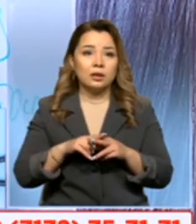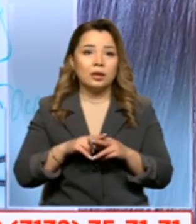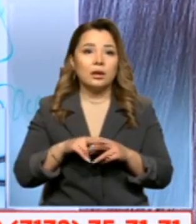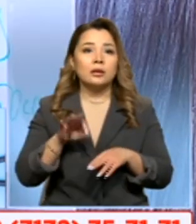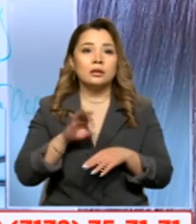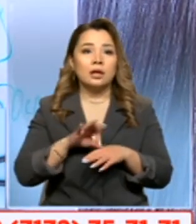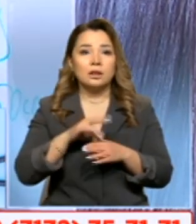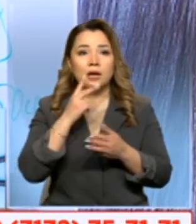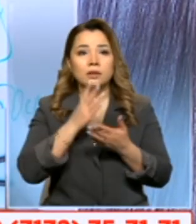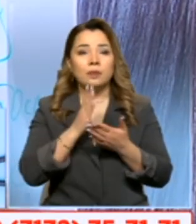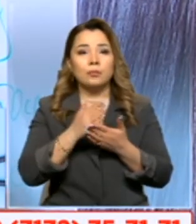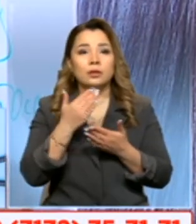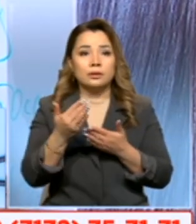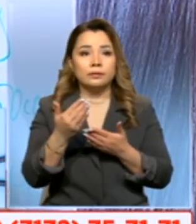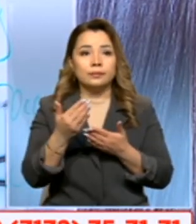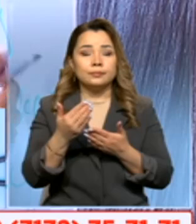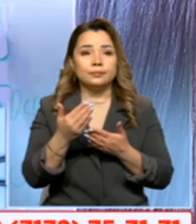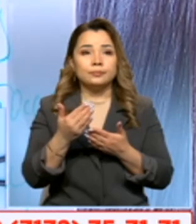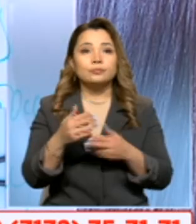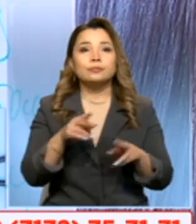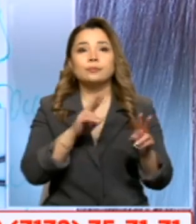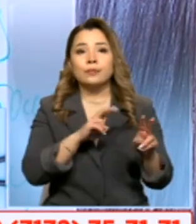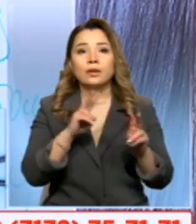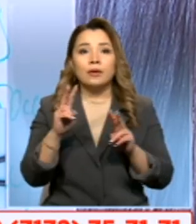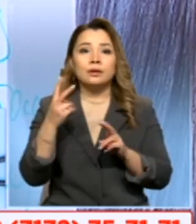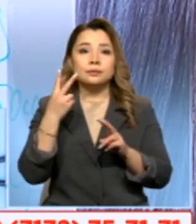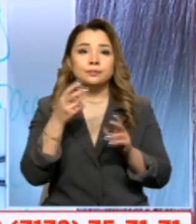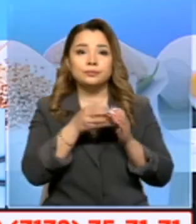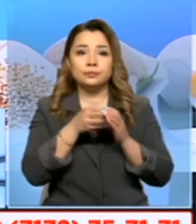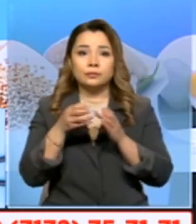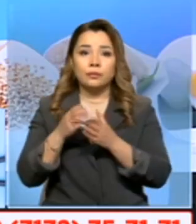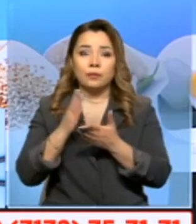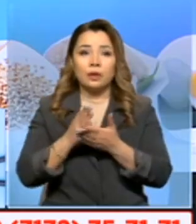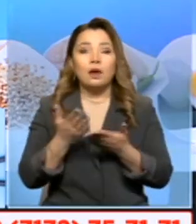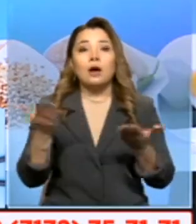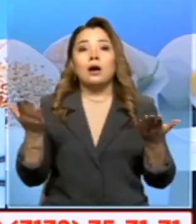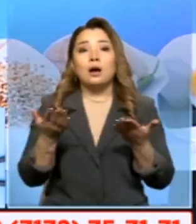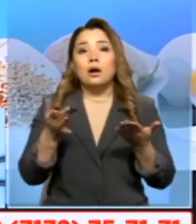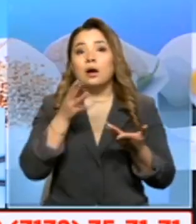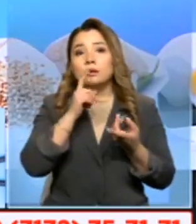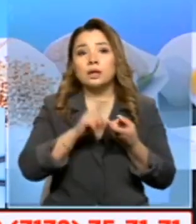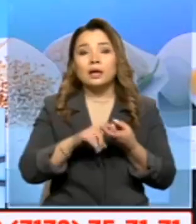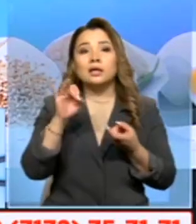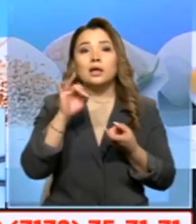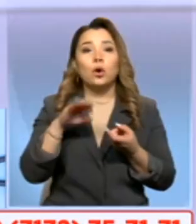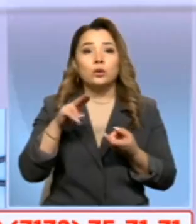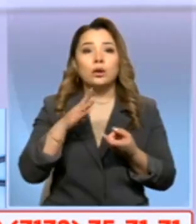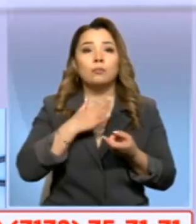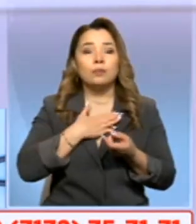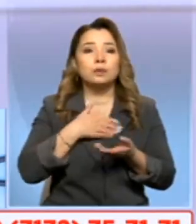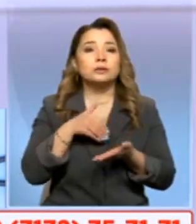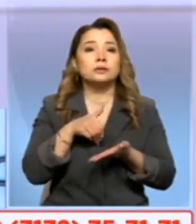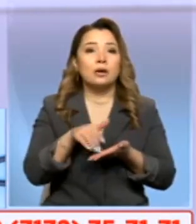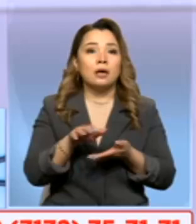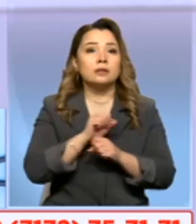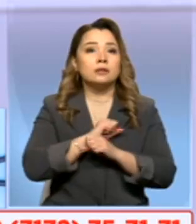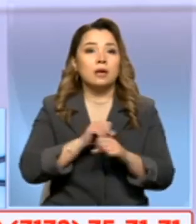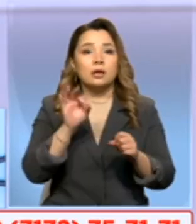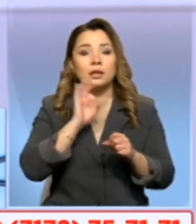аутоиммунный тироидит. Тироидит. Неге? Енді қараңыздар, қай кезде біз йодты мүлдем